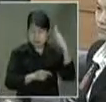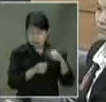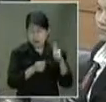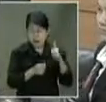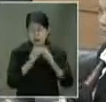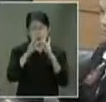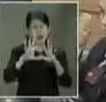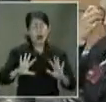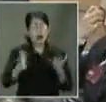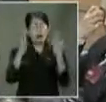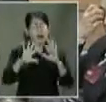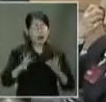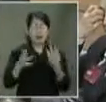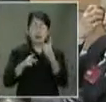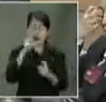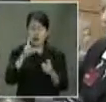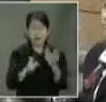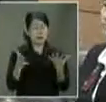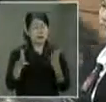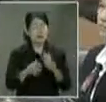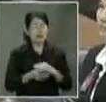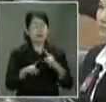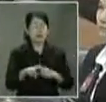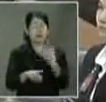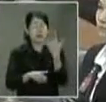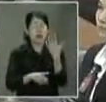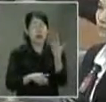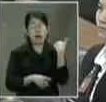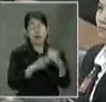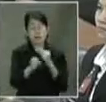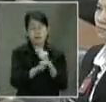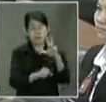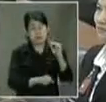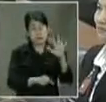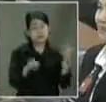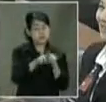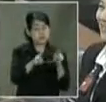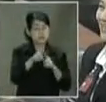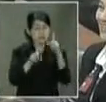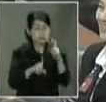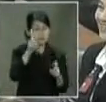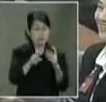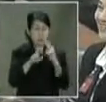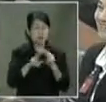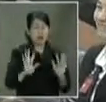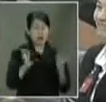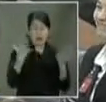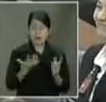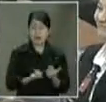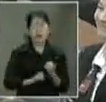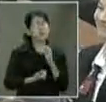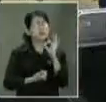ไหร่พฤษภาธมินหายไปเท่าไหร่วันนี้โชคดีครับที่ล้อยางมันวิ่งหนีไม่ได้อะถ้าล้อย